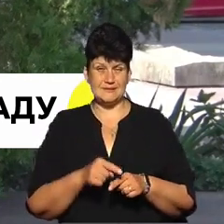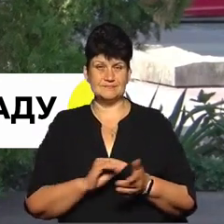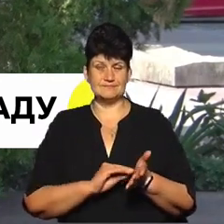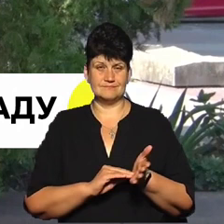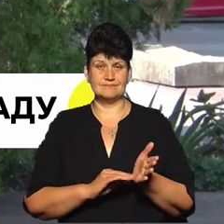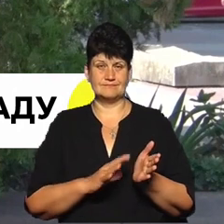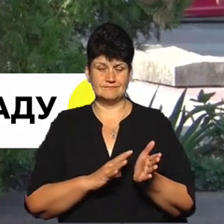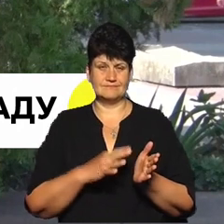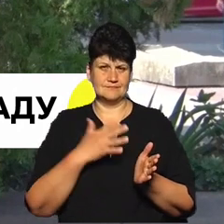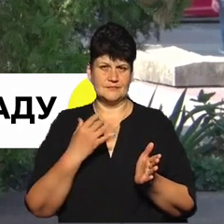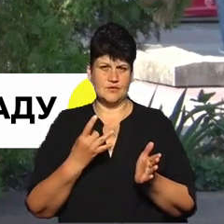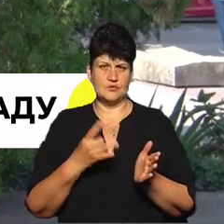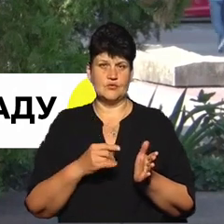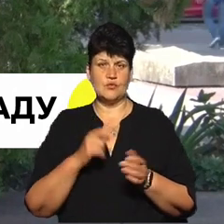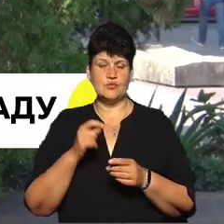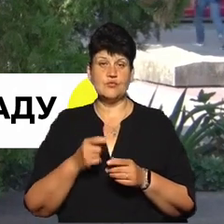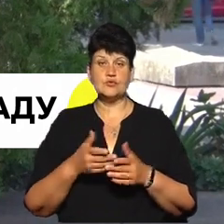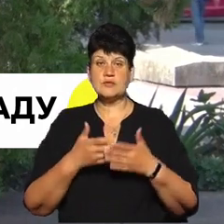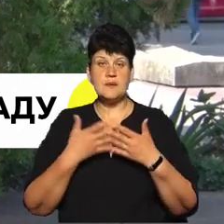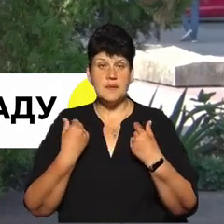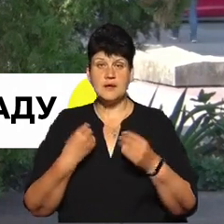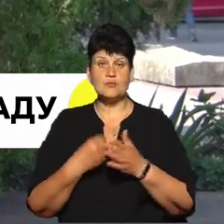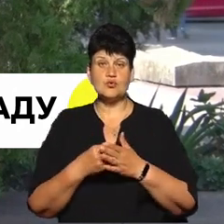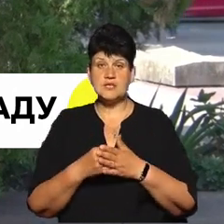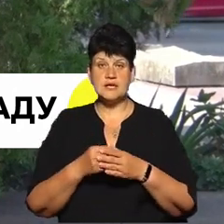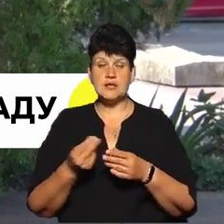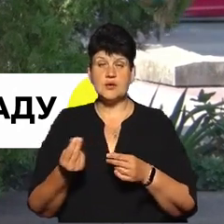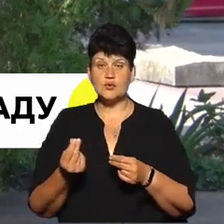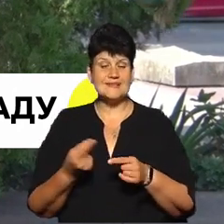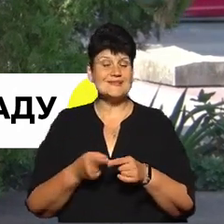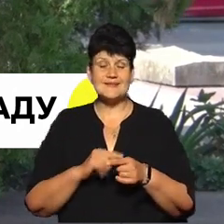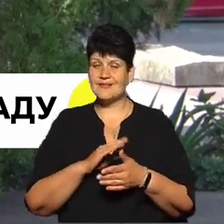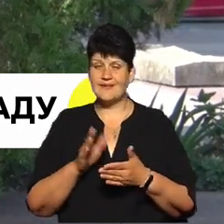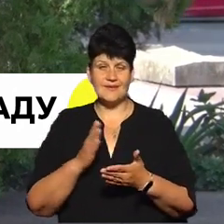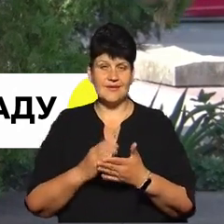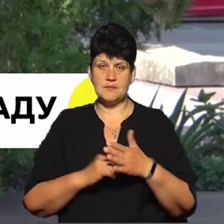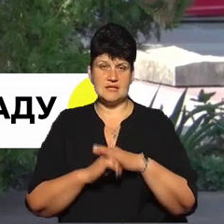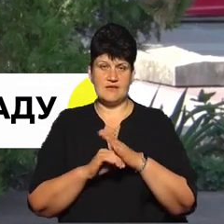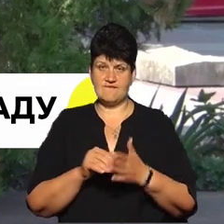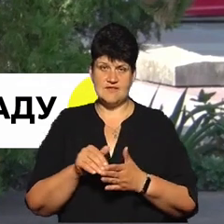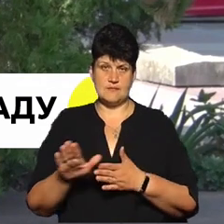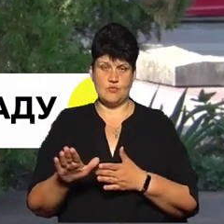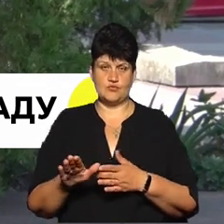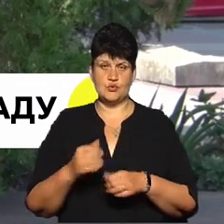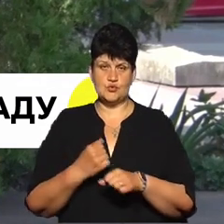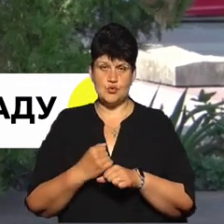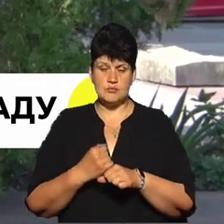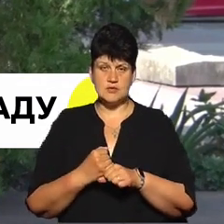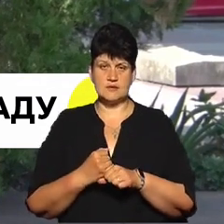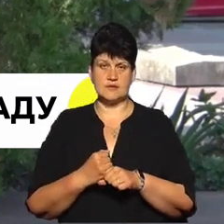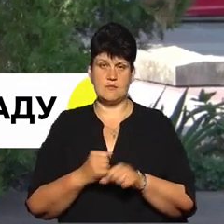справах щодо України, що відсутність бюджетних коштів не є підставою для відмови вчинення або відмови в праві